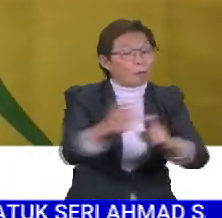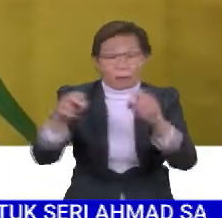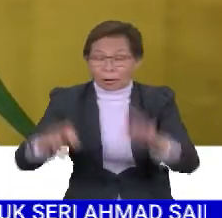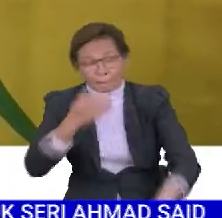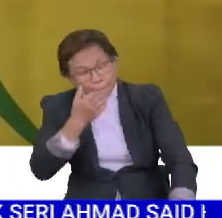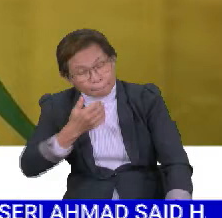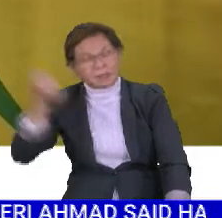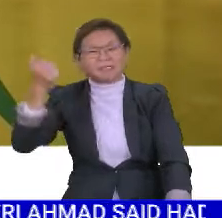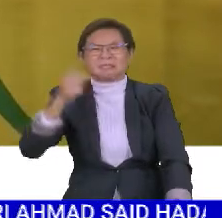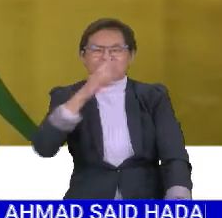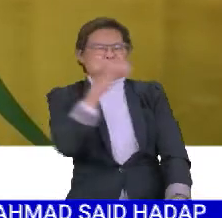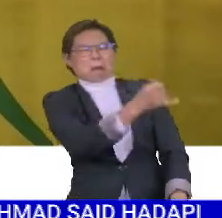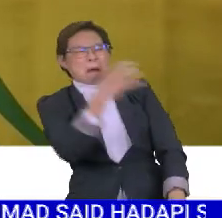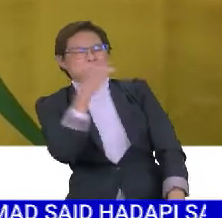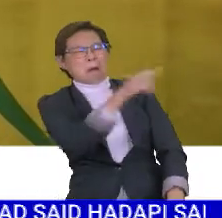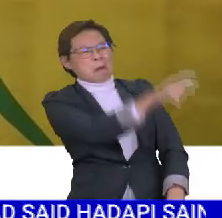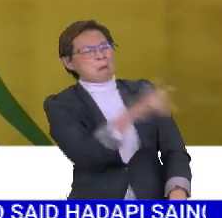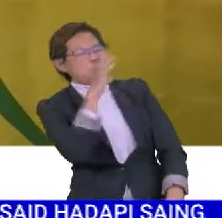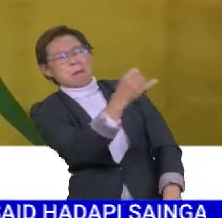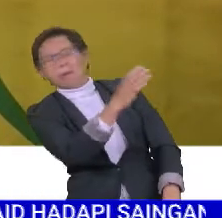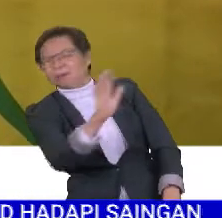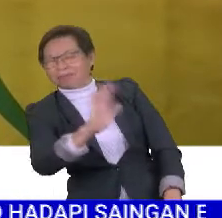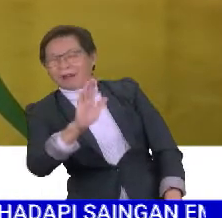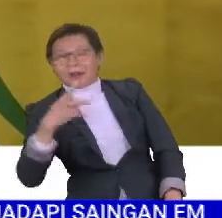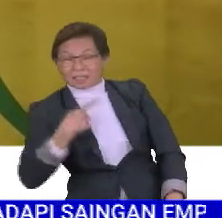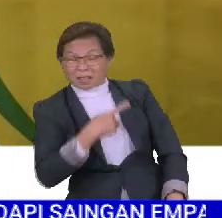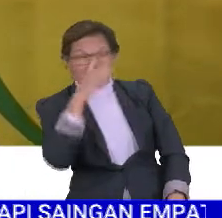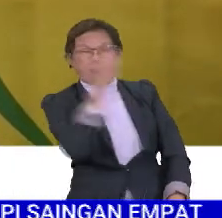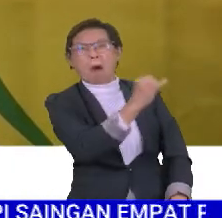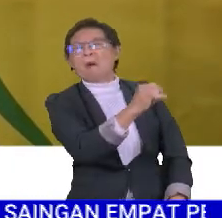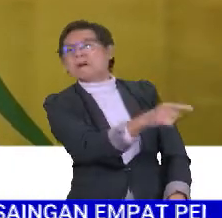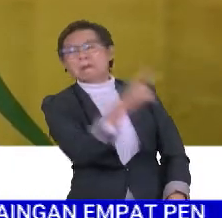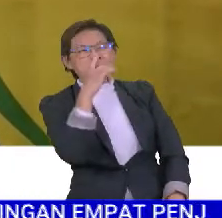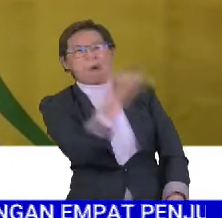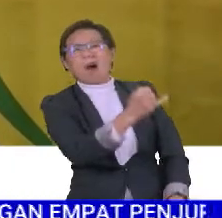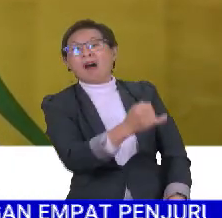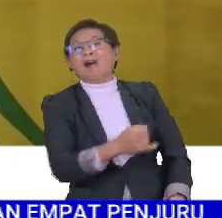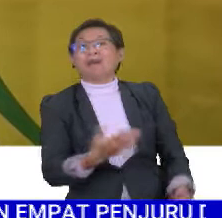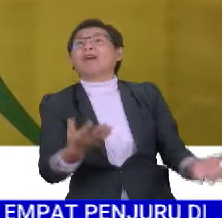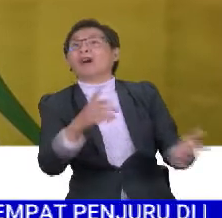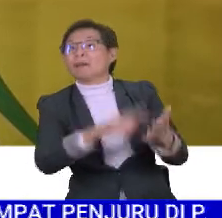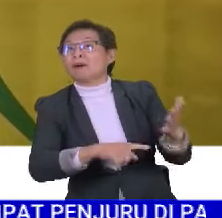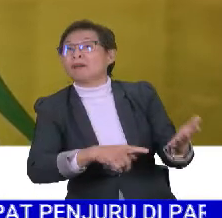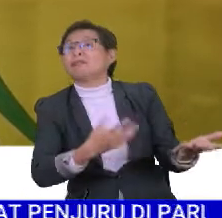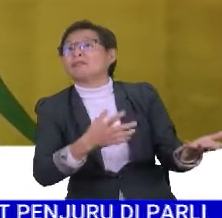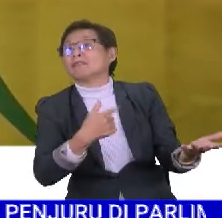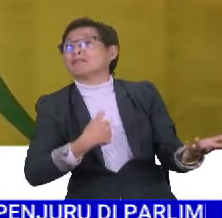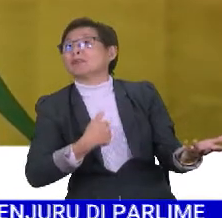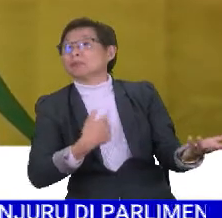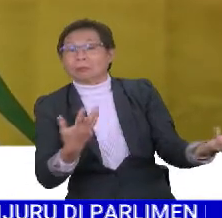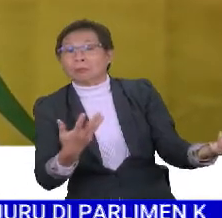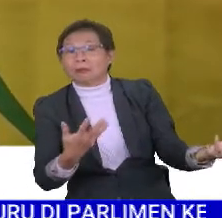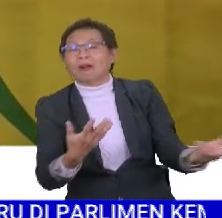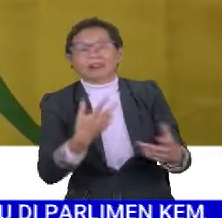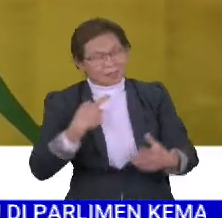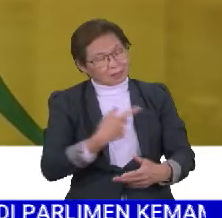lebih baik daripada memburukkan produk orang. Kalau kita memburukkan produk orang lain, dia orang kata apa produk you, alternatifnya. So now kita